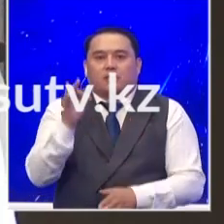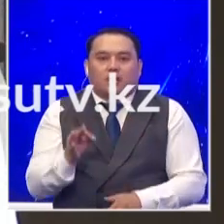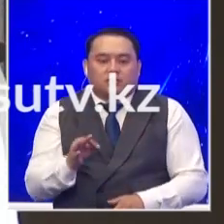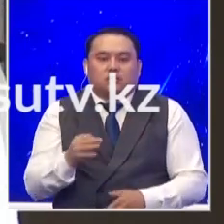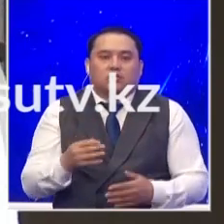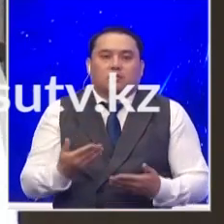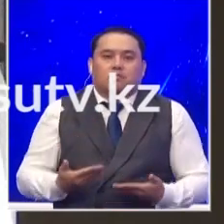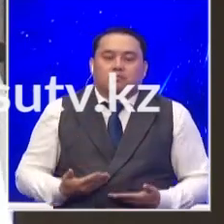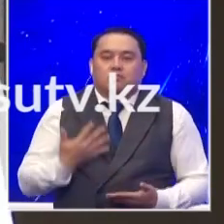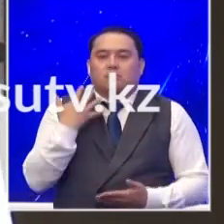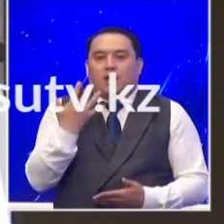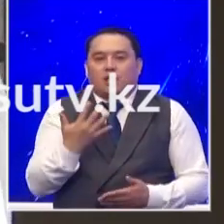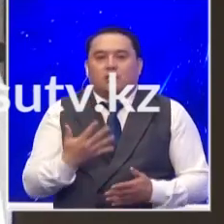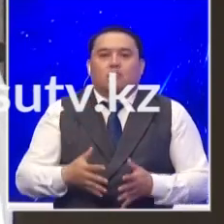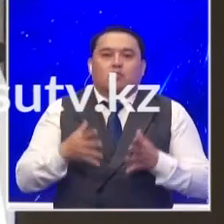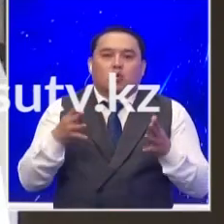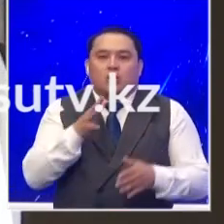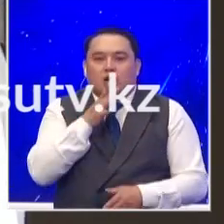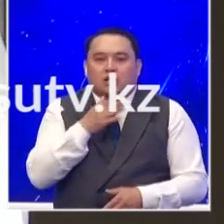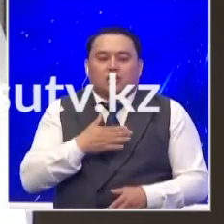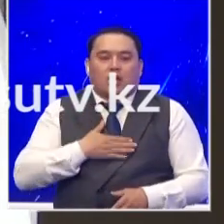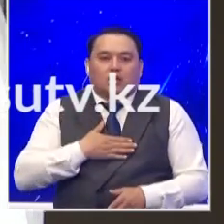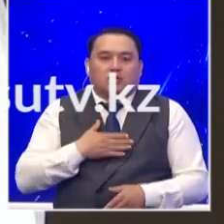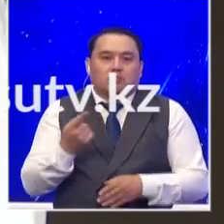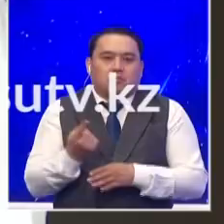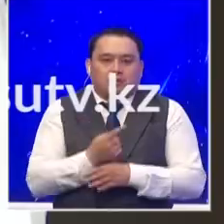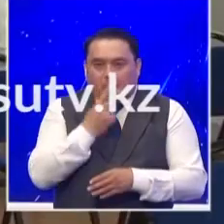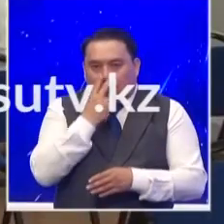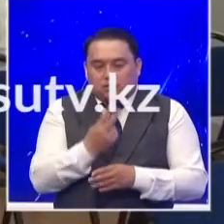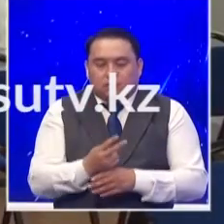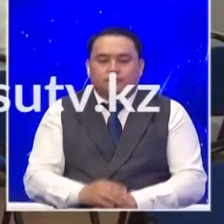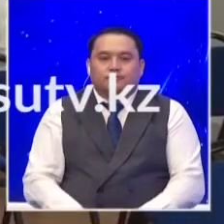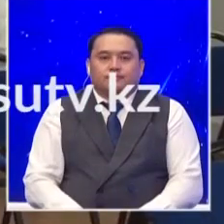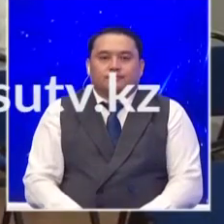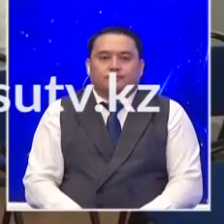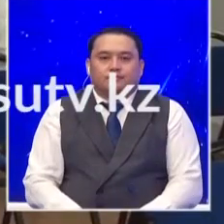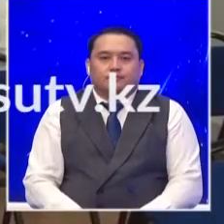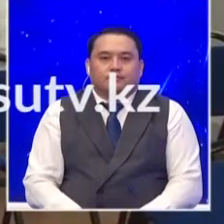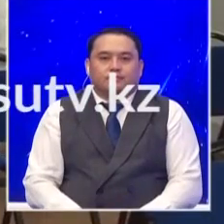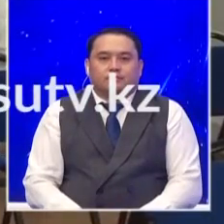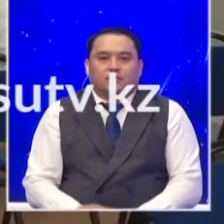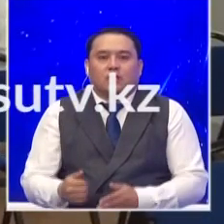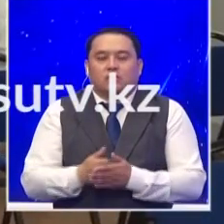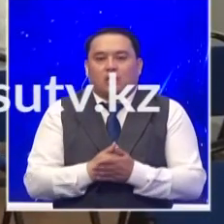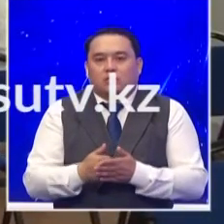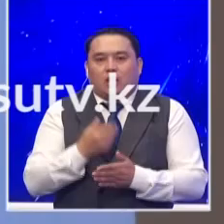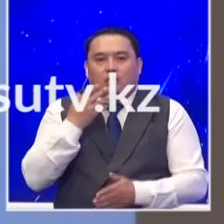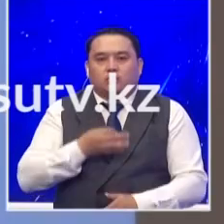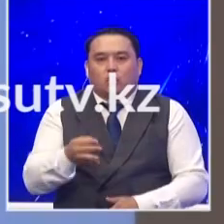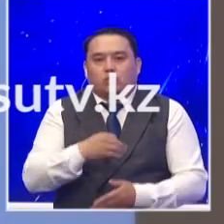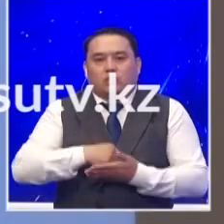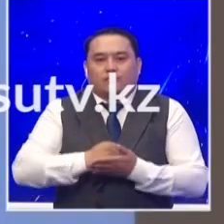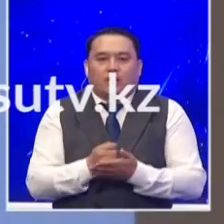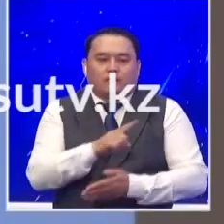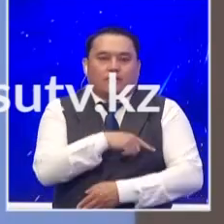больных живут 5 и более лет. Это наши первые показатели. Таких результатов можно достичь и в Алматинской области,